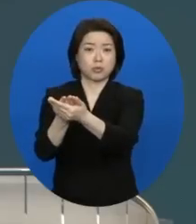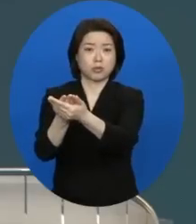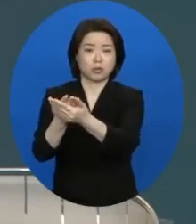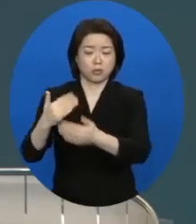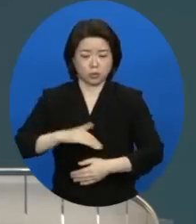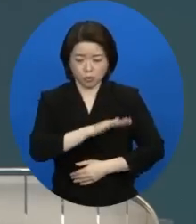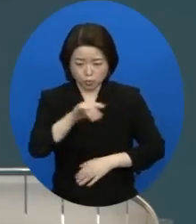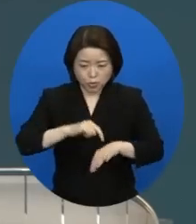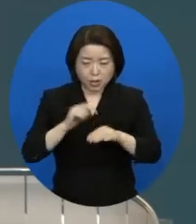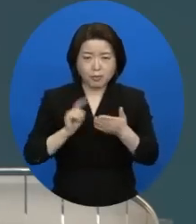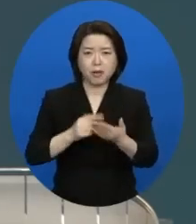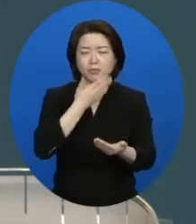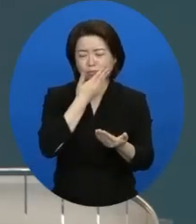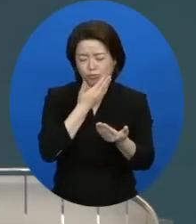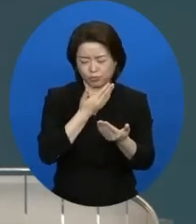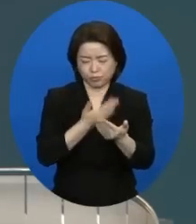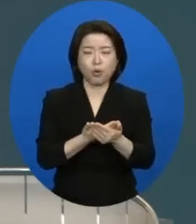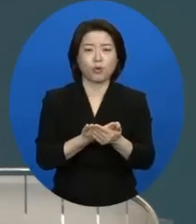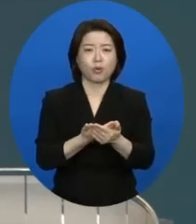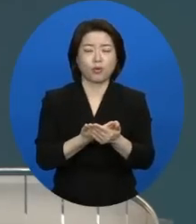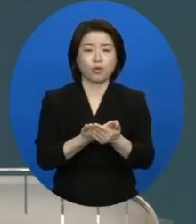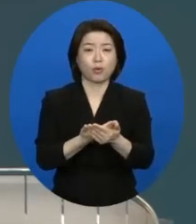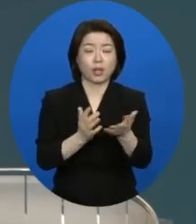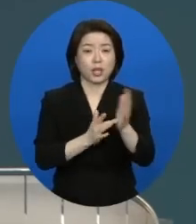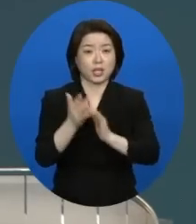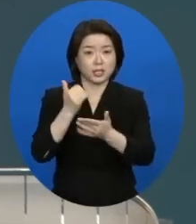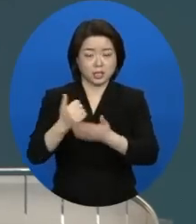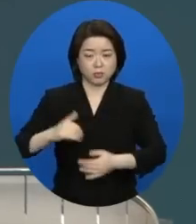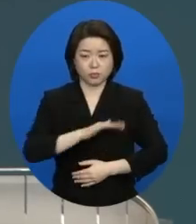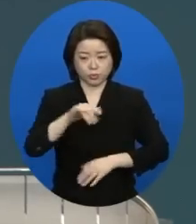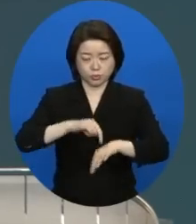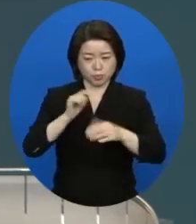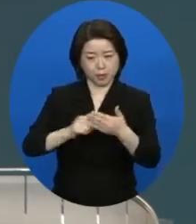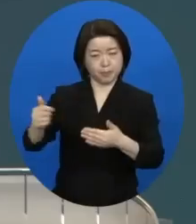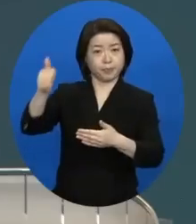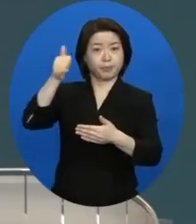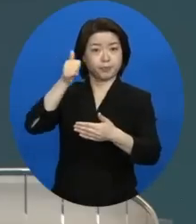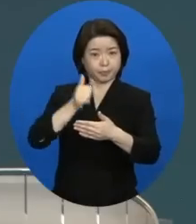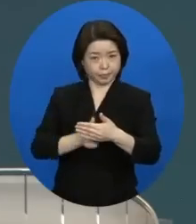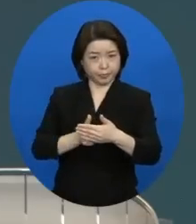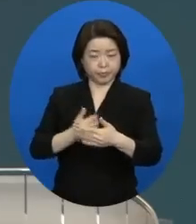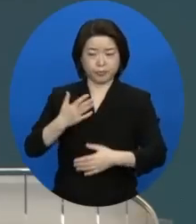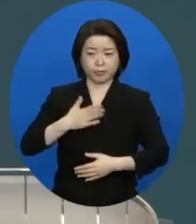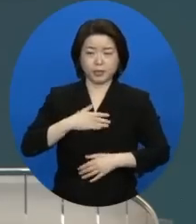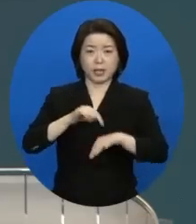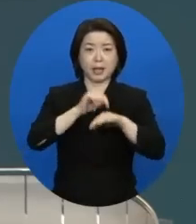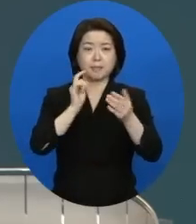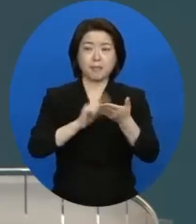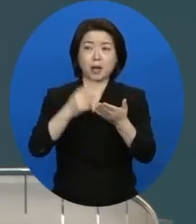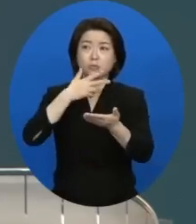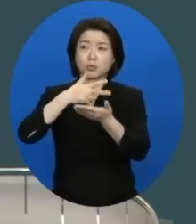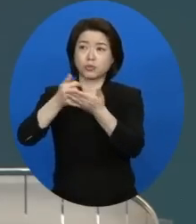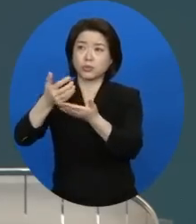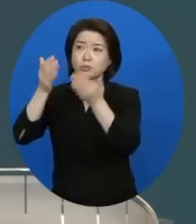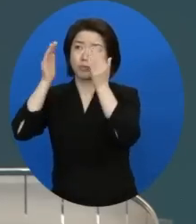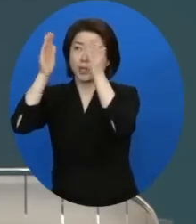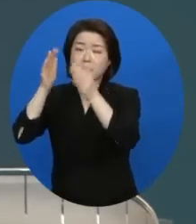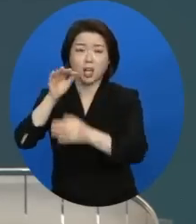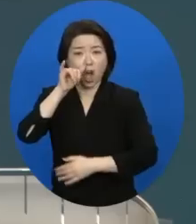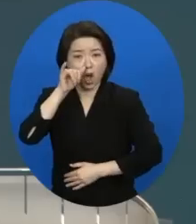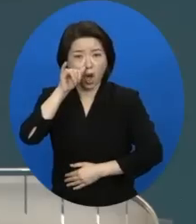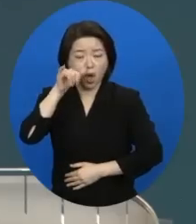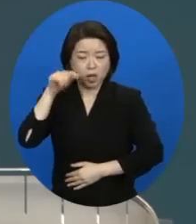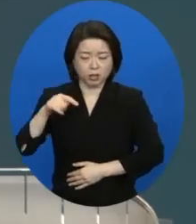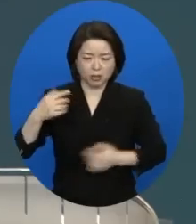우리의 마음이 중요하다는 것. 예수님은 지금 우리 마음에 계신데 내 마음이 주님께 있는가,